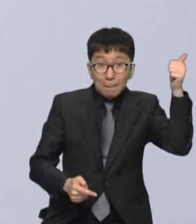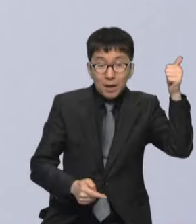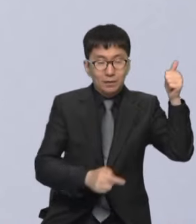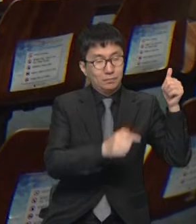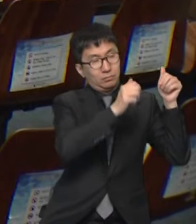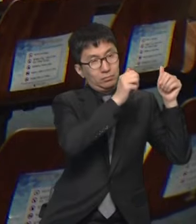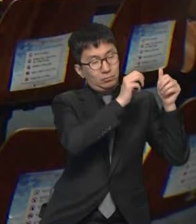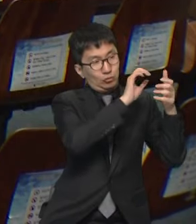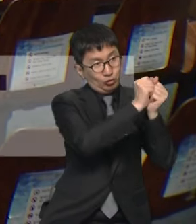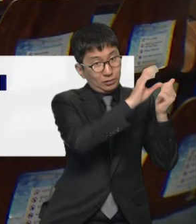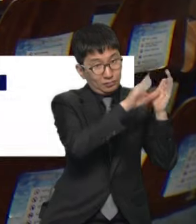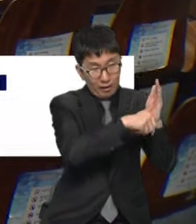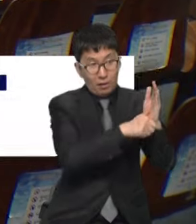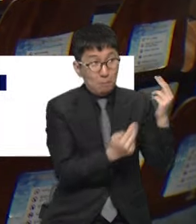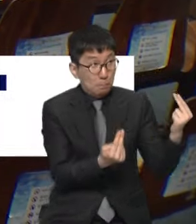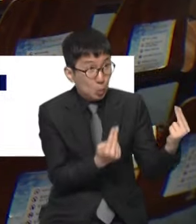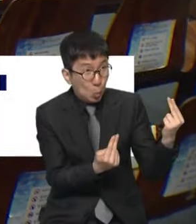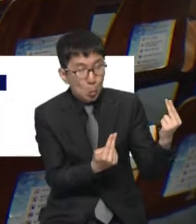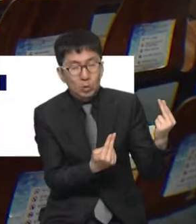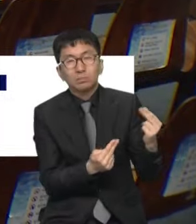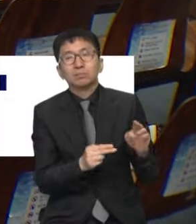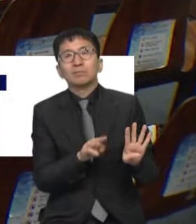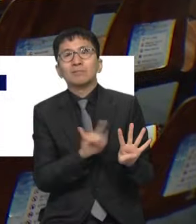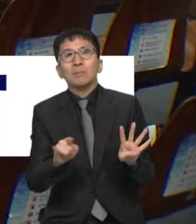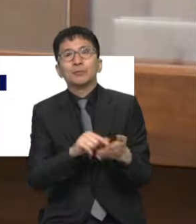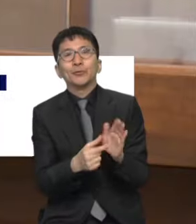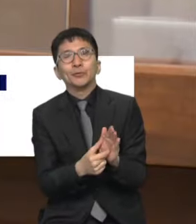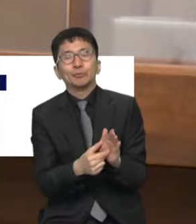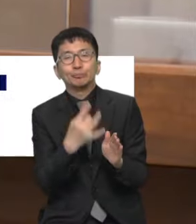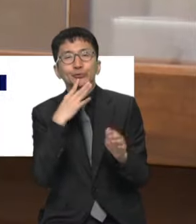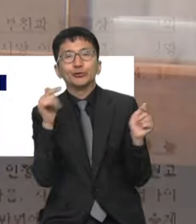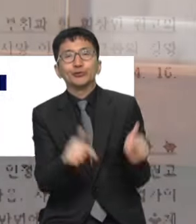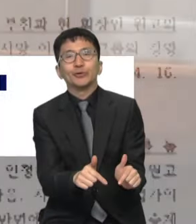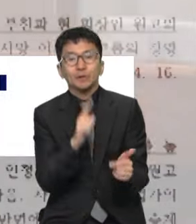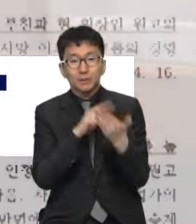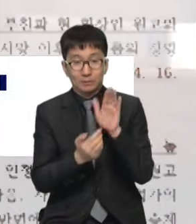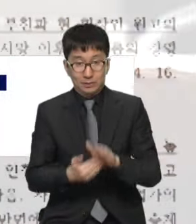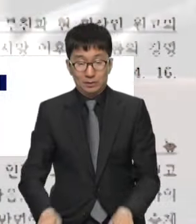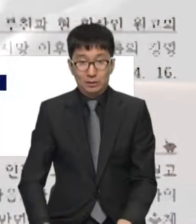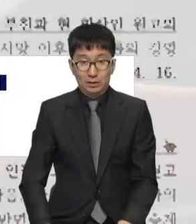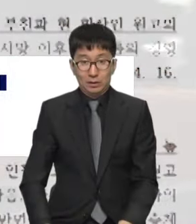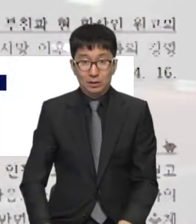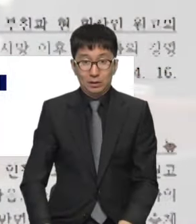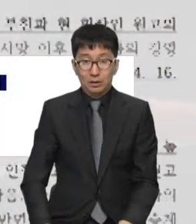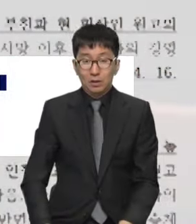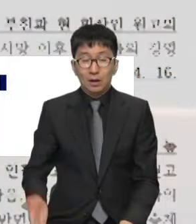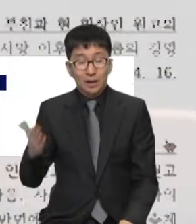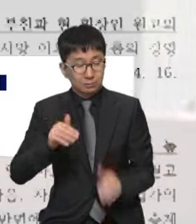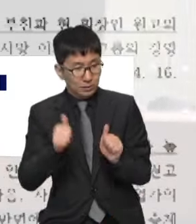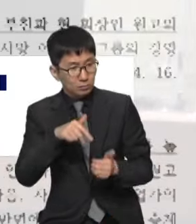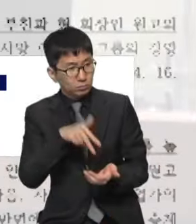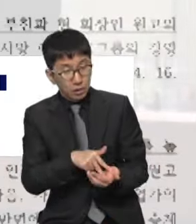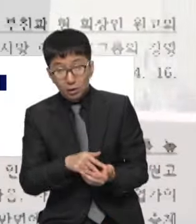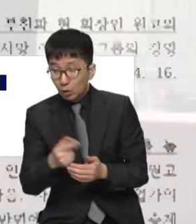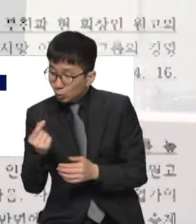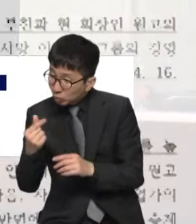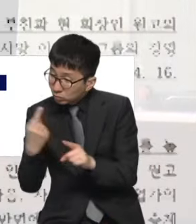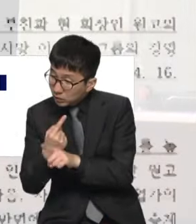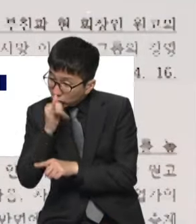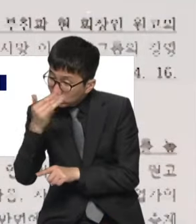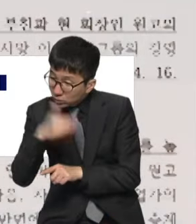주장했습니다. 재판부는 오늘 오류를 수정하더라도 결과에는 영향이 없다는 설명문을 냈습니다. 항소심